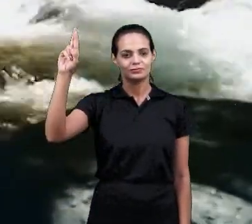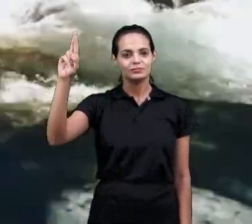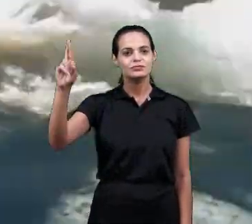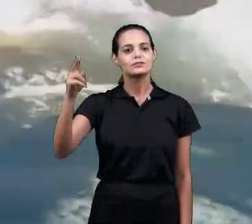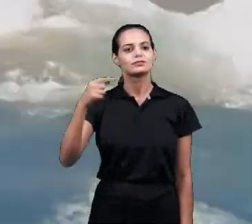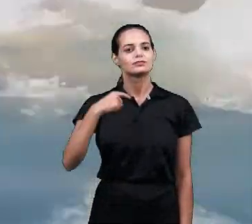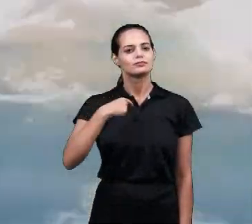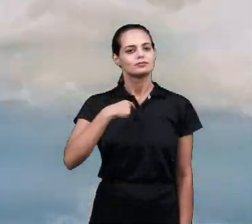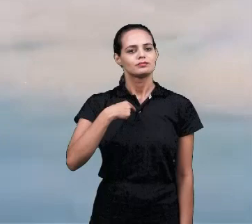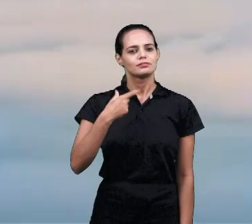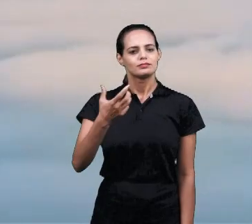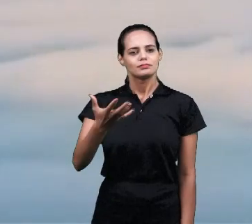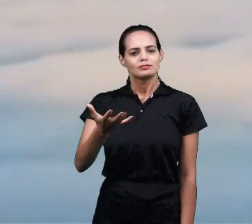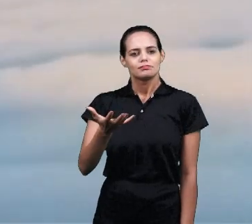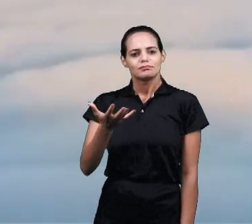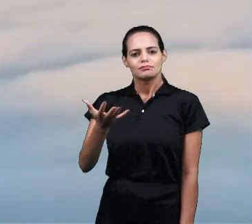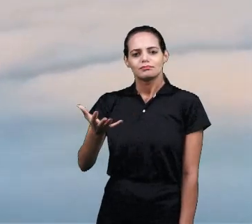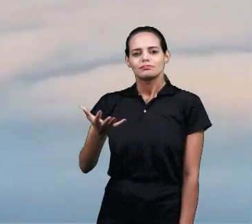E